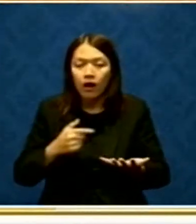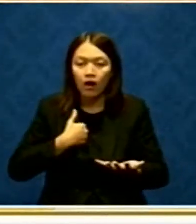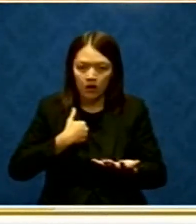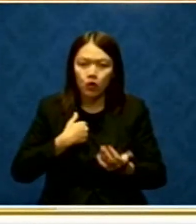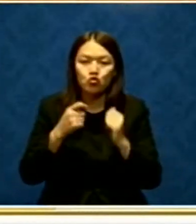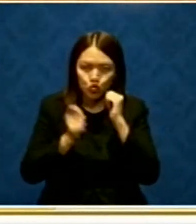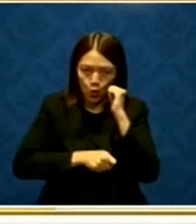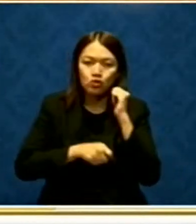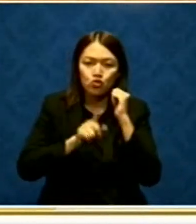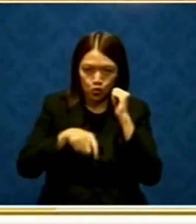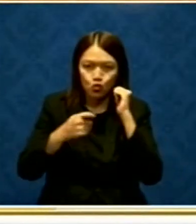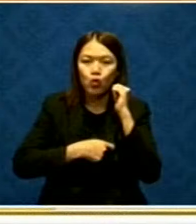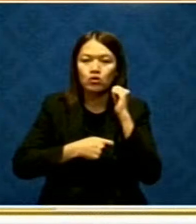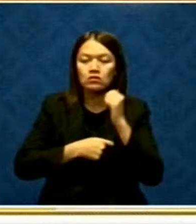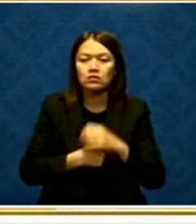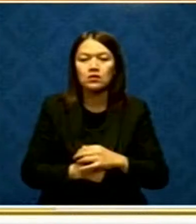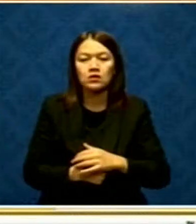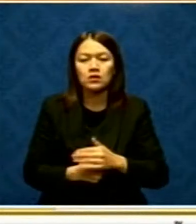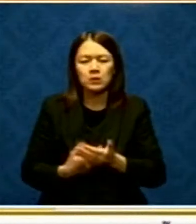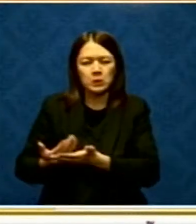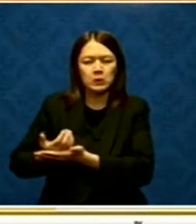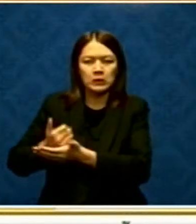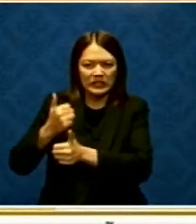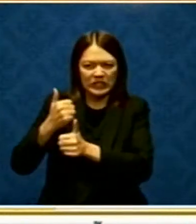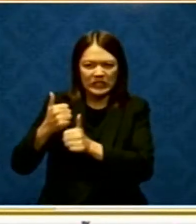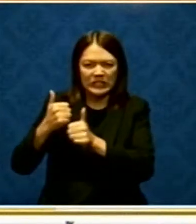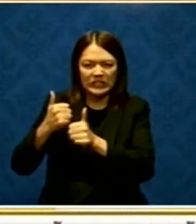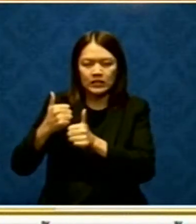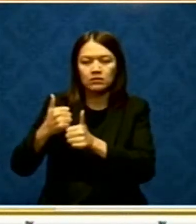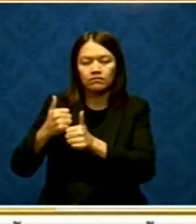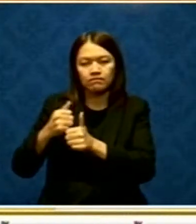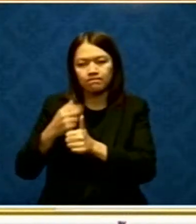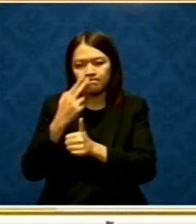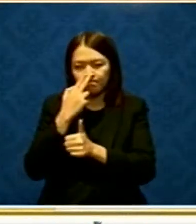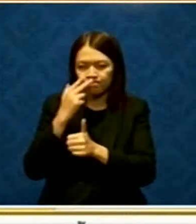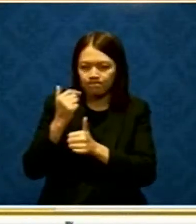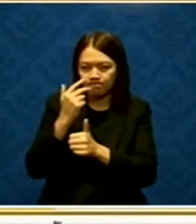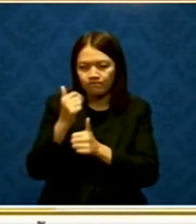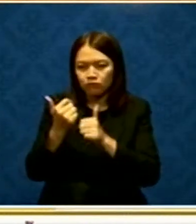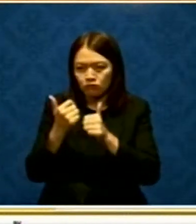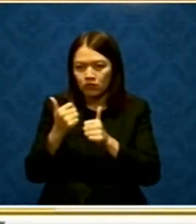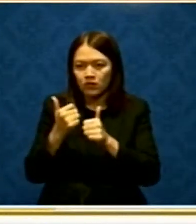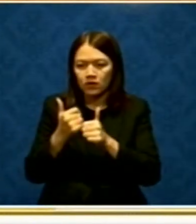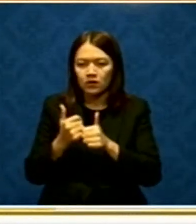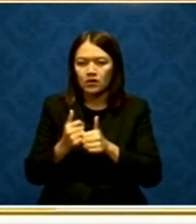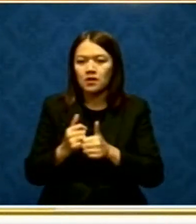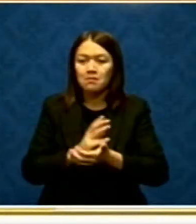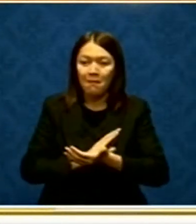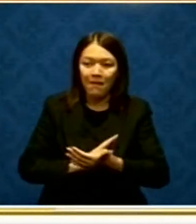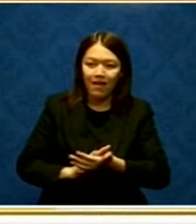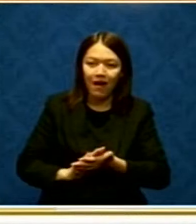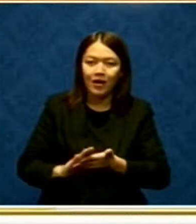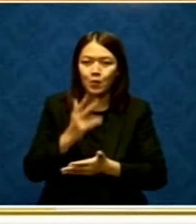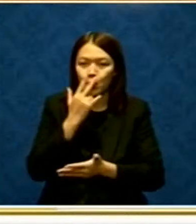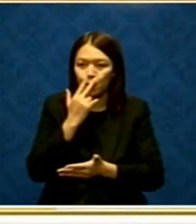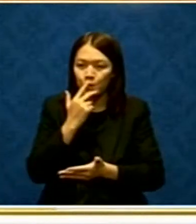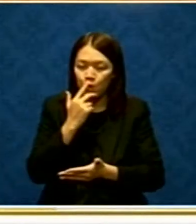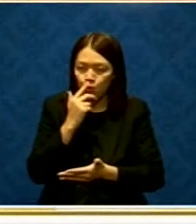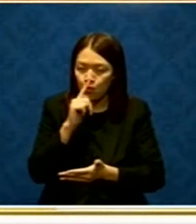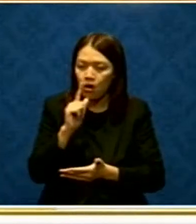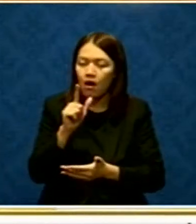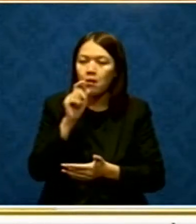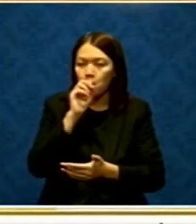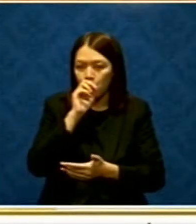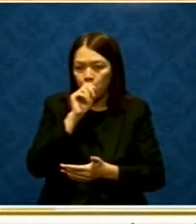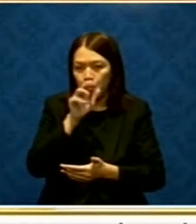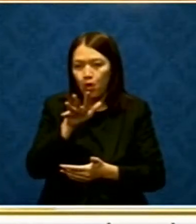ต้องลงโทษนั่นแหละถ้าพิจารณาดีก็คือคำขู่นั่นแหละครับแต่ว่าเราอาจจะขู่โดยมารยาทหน่อยก็คือปิดท้าย